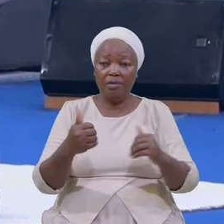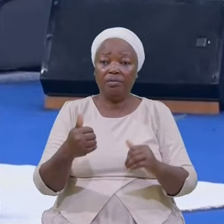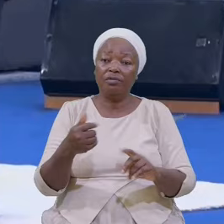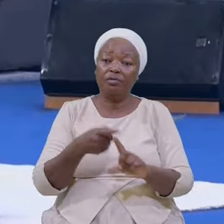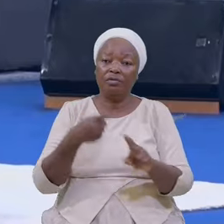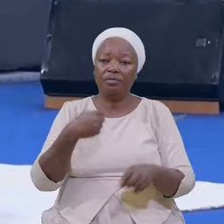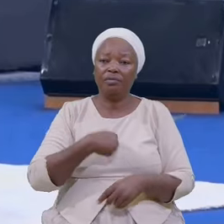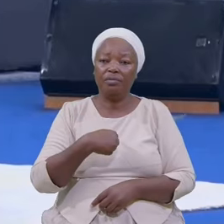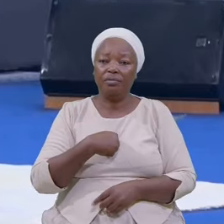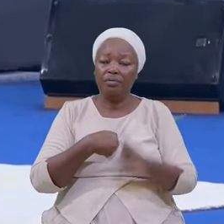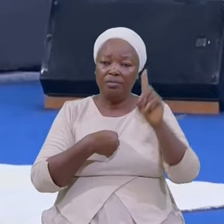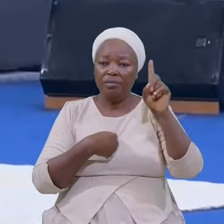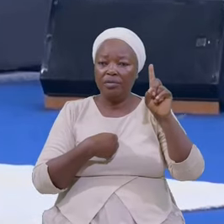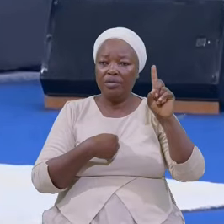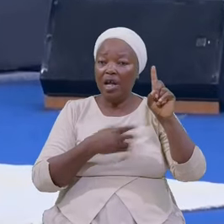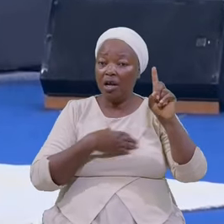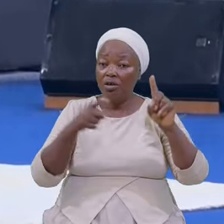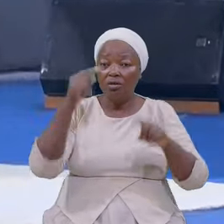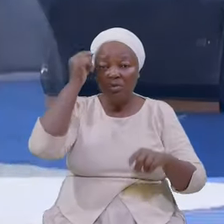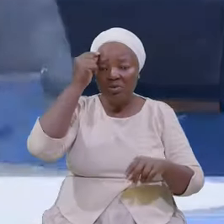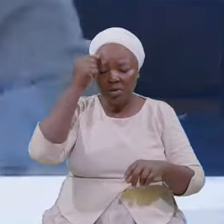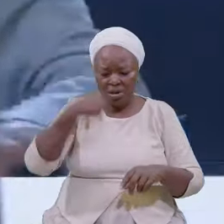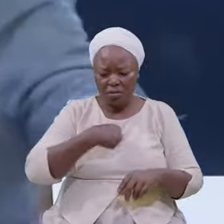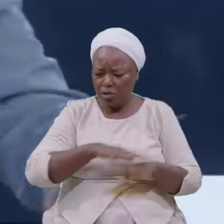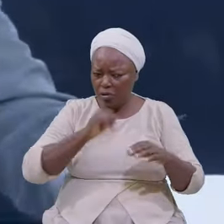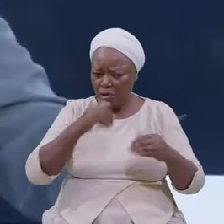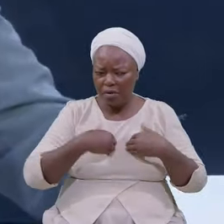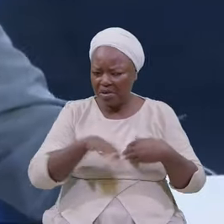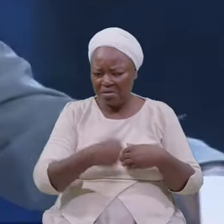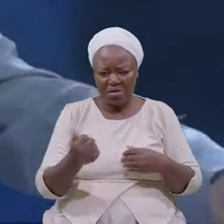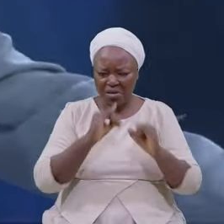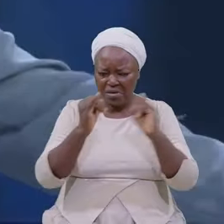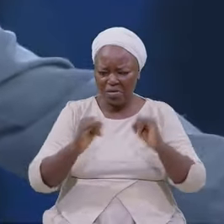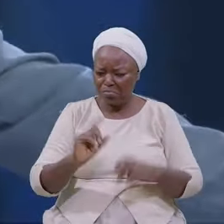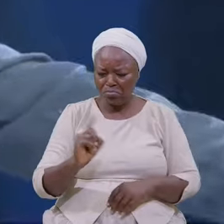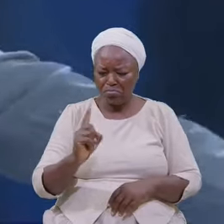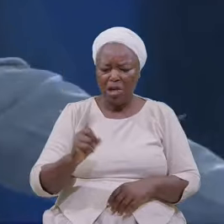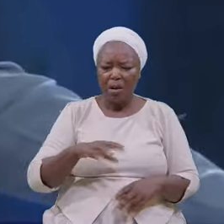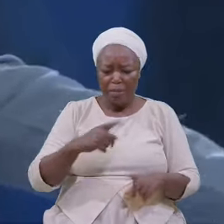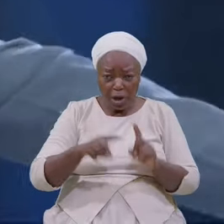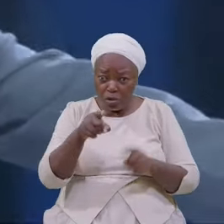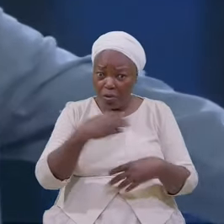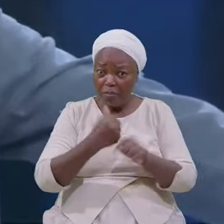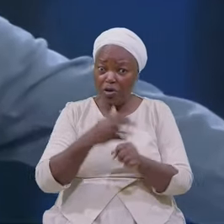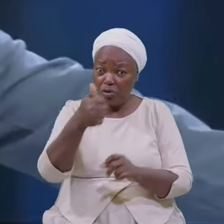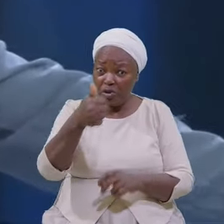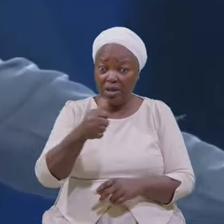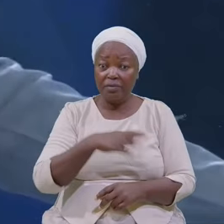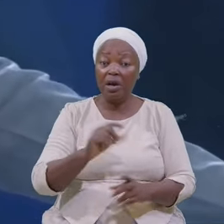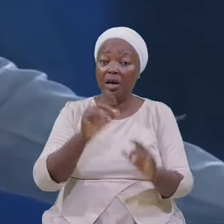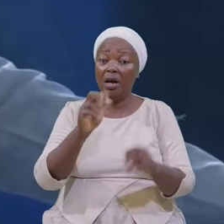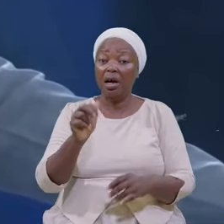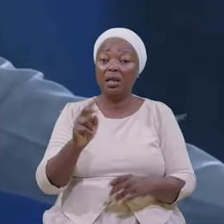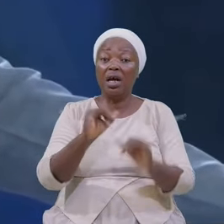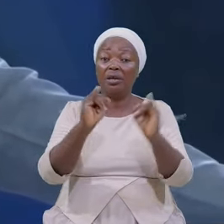que moi. And you thought, I don't have any other God, but you make yourself a God. Mais vous croyez ne